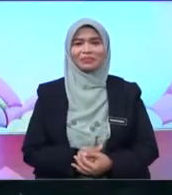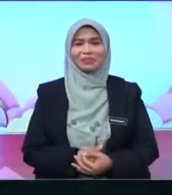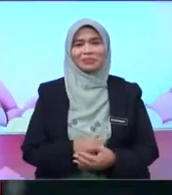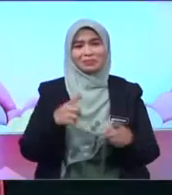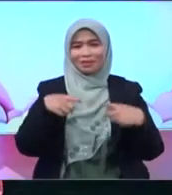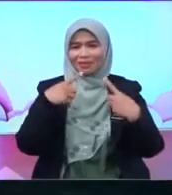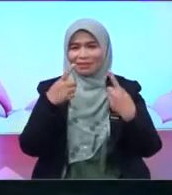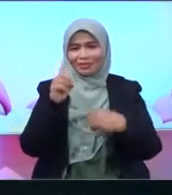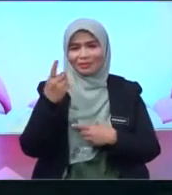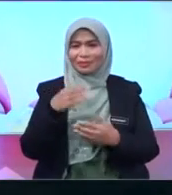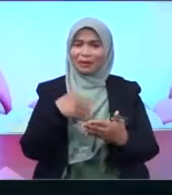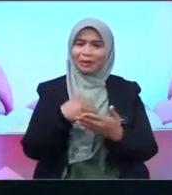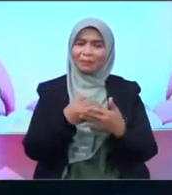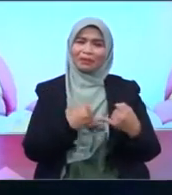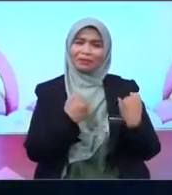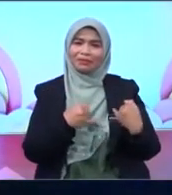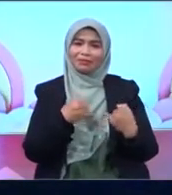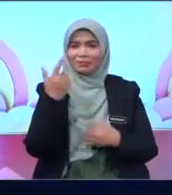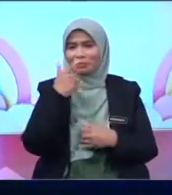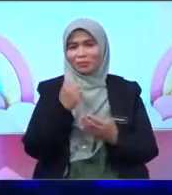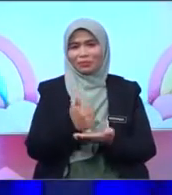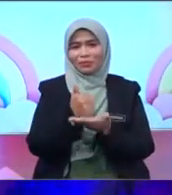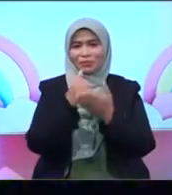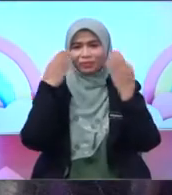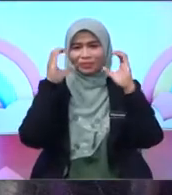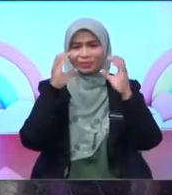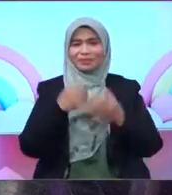supercize sampai hati that Once a